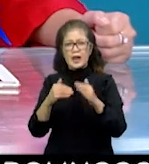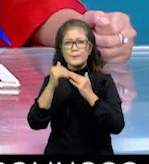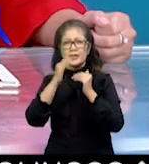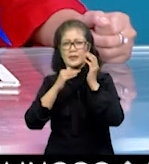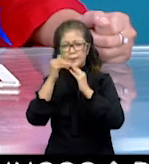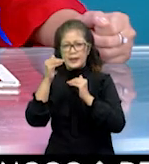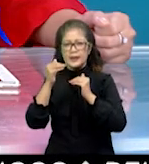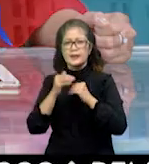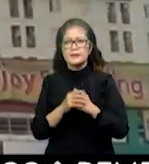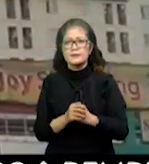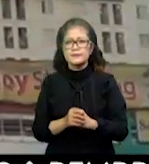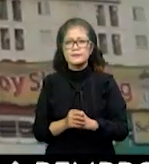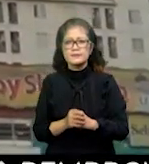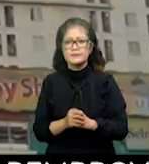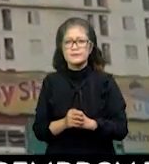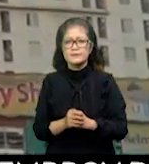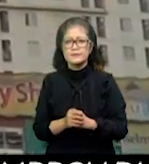ini.